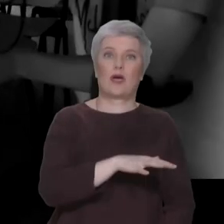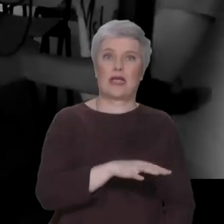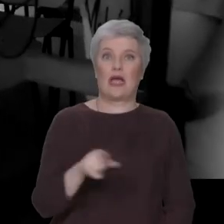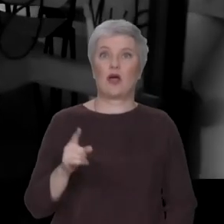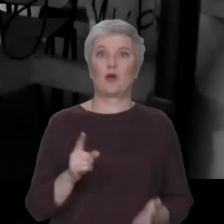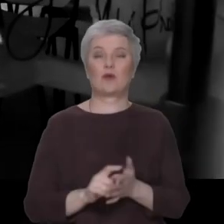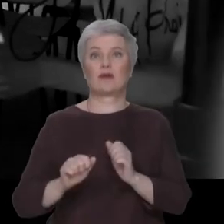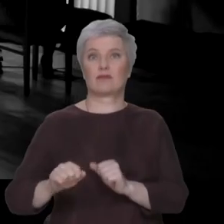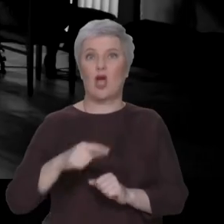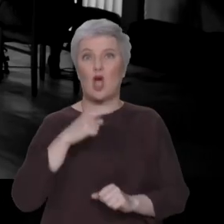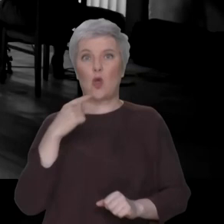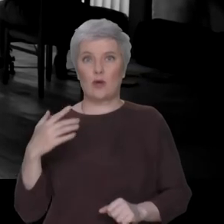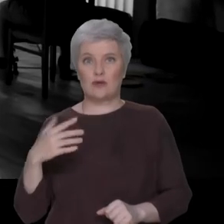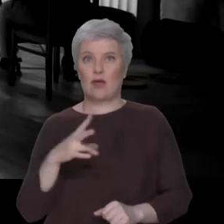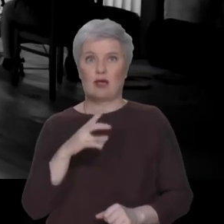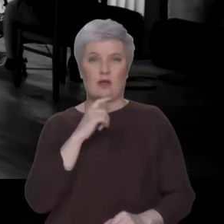Україну. Їм не треба їхня допомога.